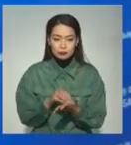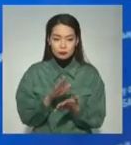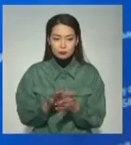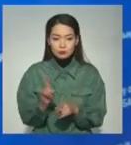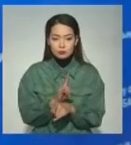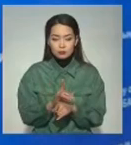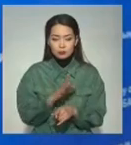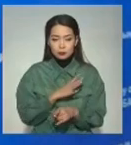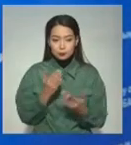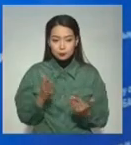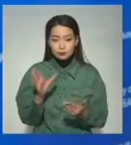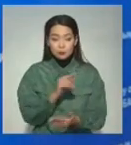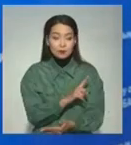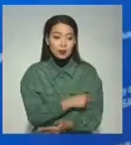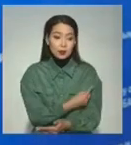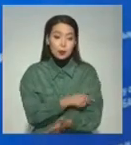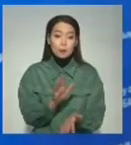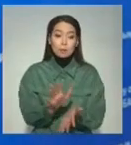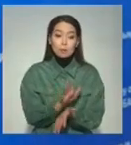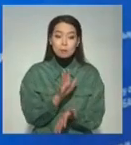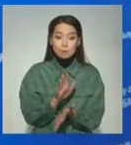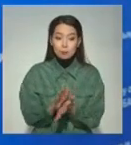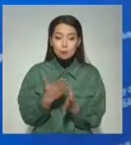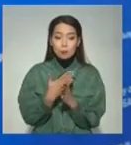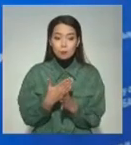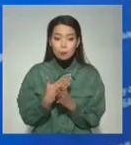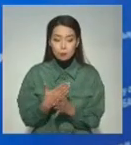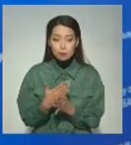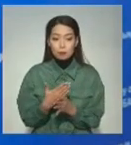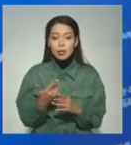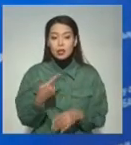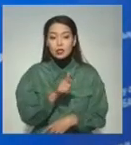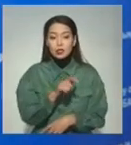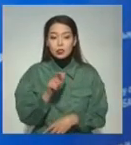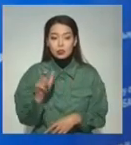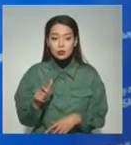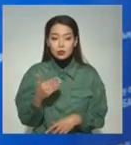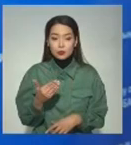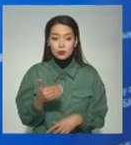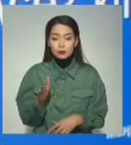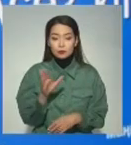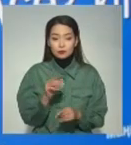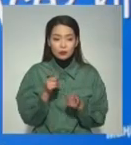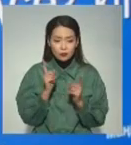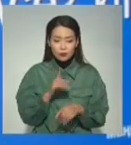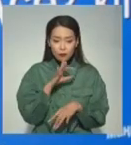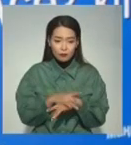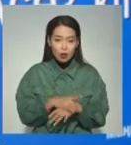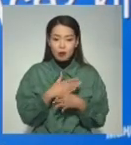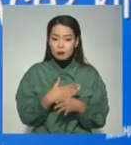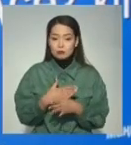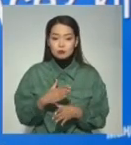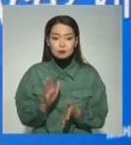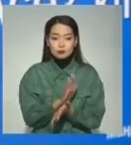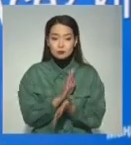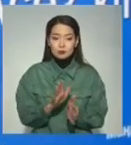Якобы оказывали бесплатную медицинскую помощь с гражданам, фактически эти услуги не оказывались. На сегодняшний день